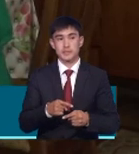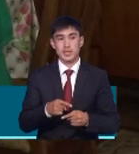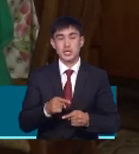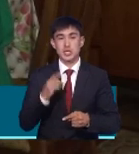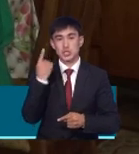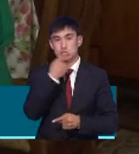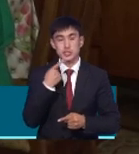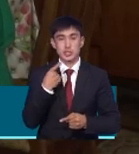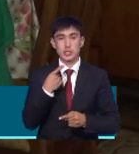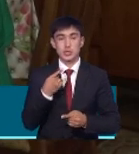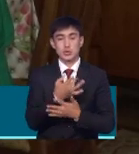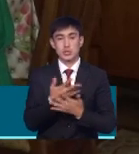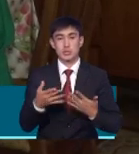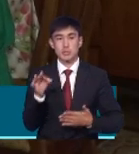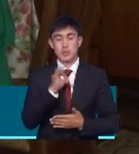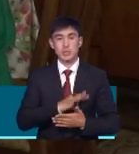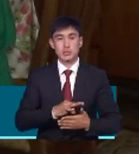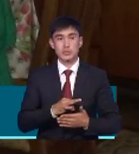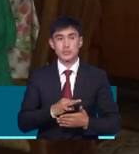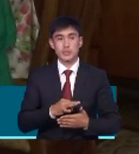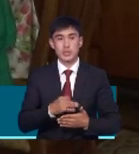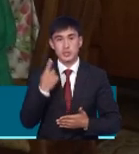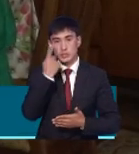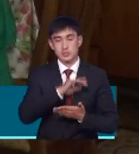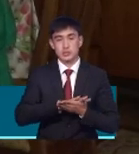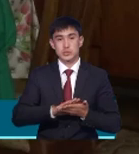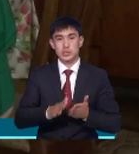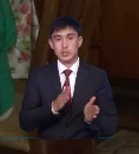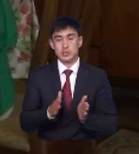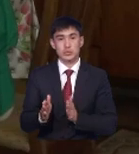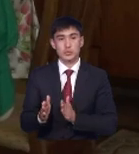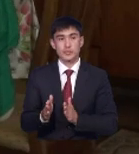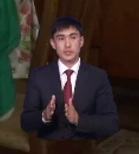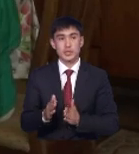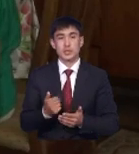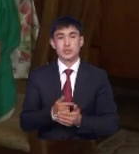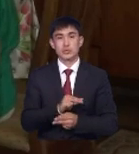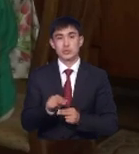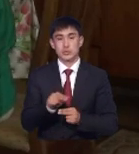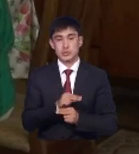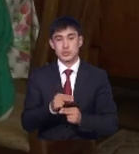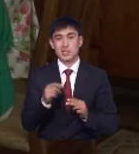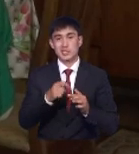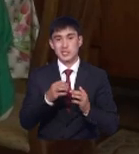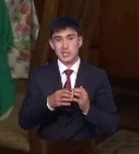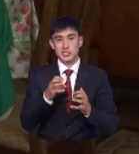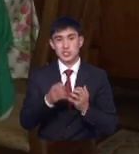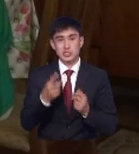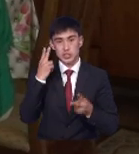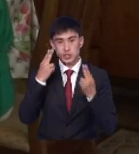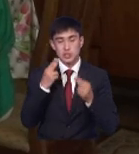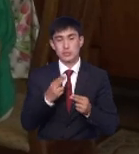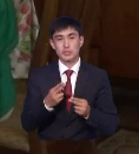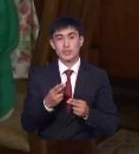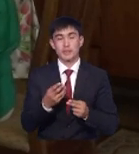жеке құралдарды пайдалану, жеке бас тазалық құралдарын пайдалану арқылы жеке гигиенаға үйретеміз, тырнағын шашын алу,